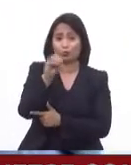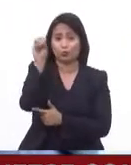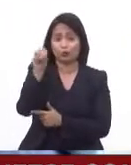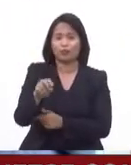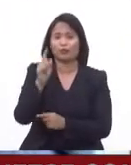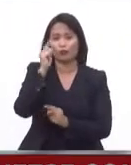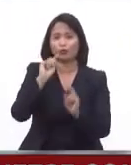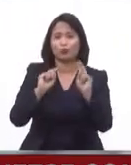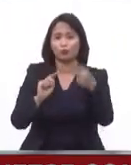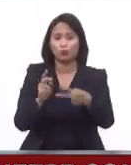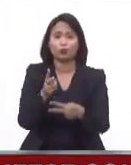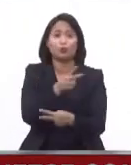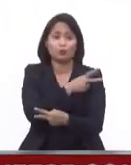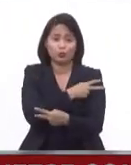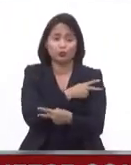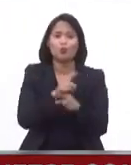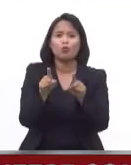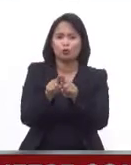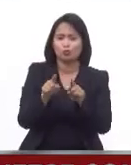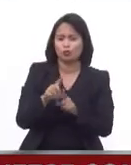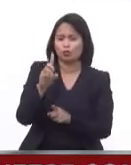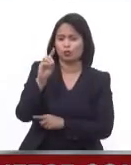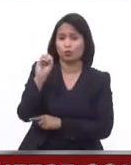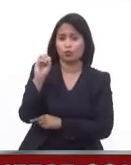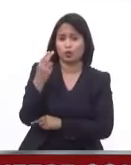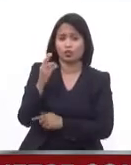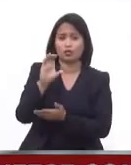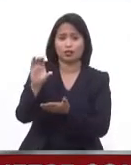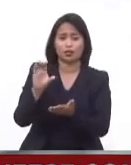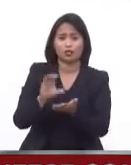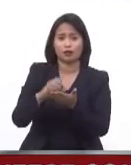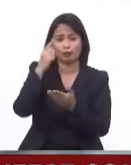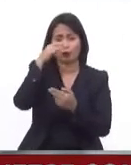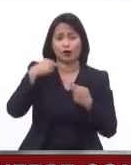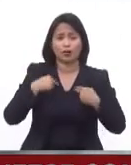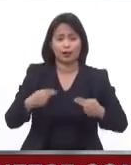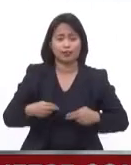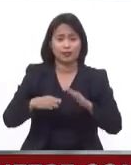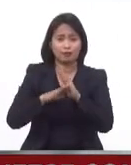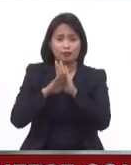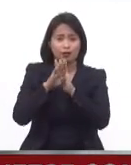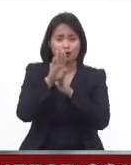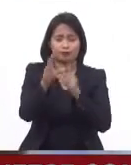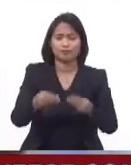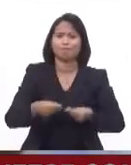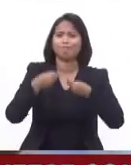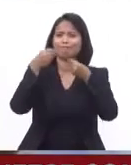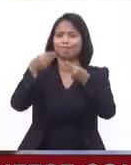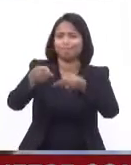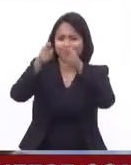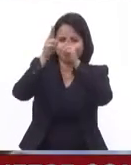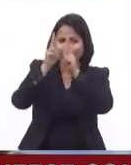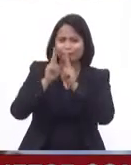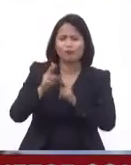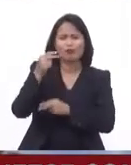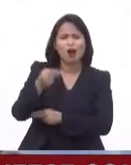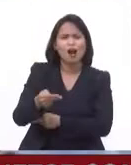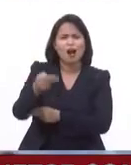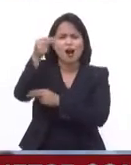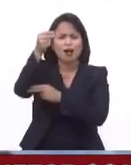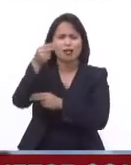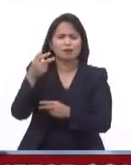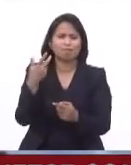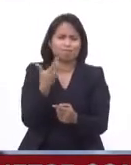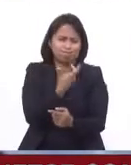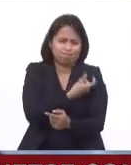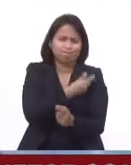second dose. Iginawad ng DOH Center for Health Development 1 ang parangal para sa highest administered doses